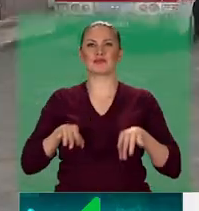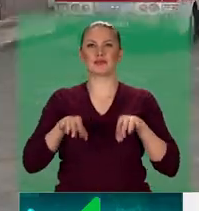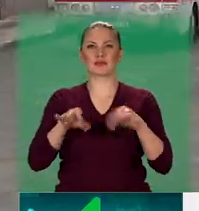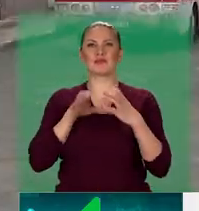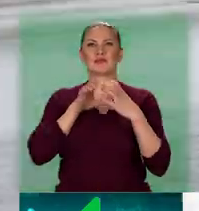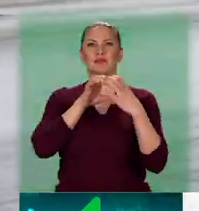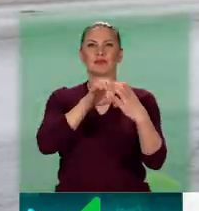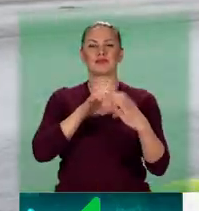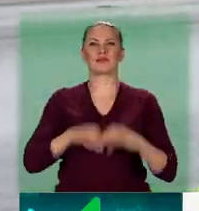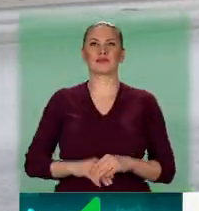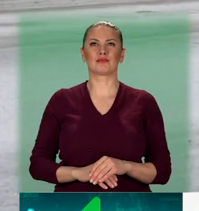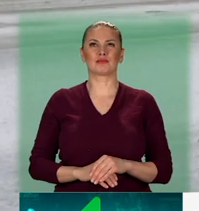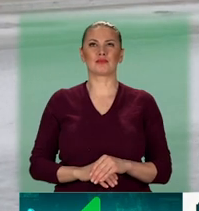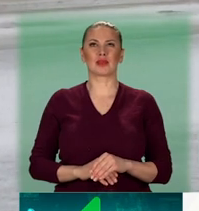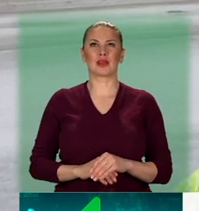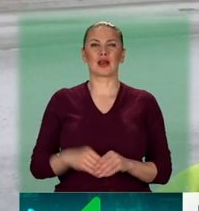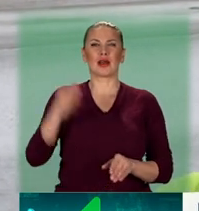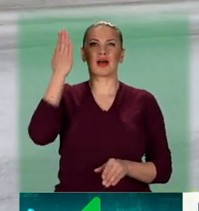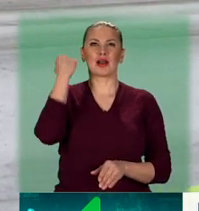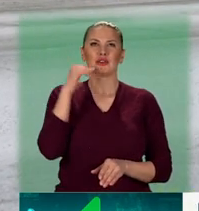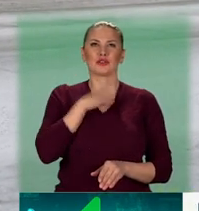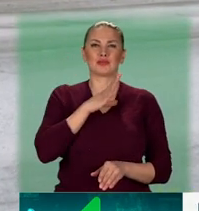облик Невельска. Конура была.